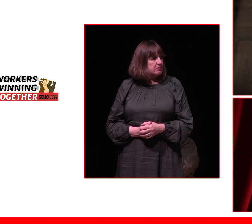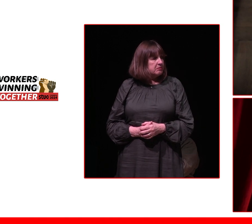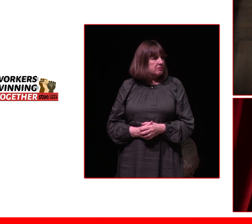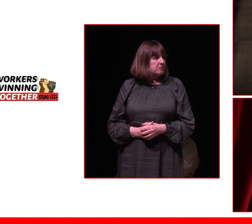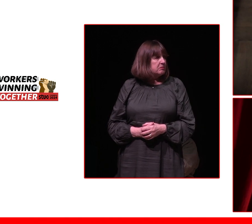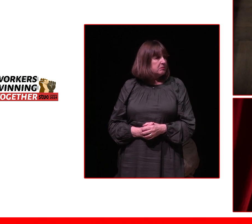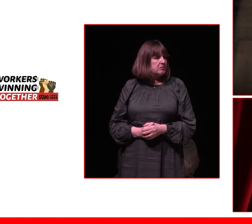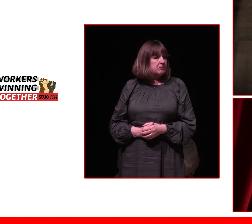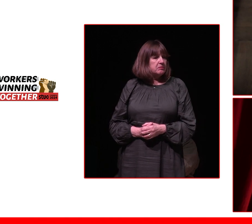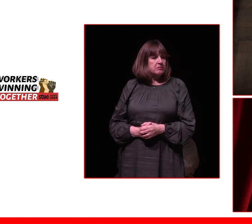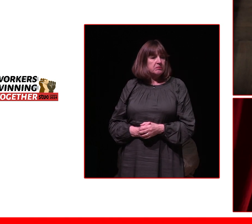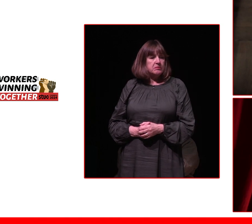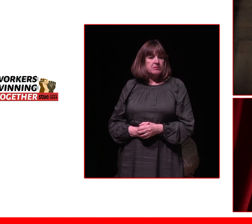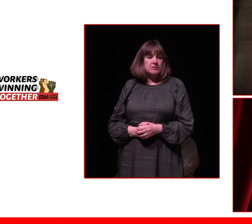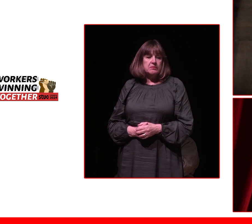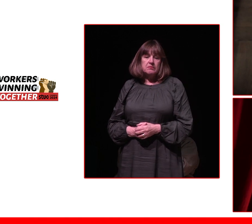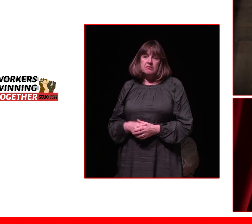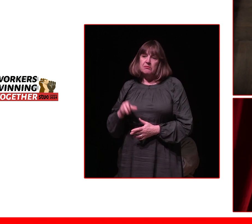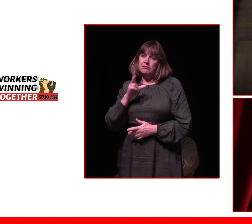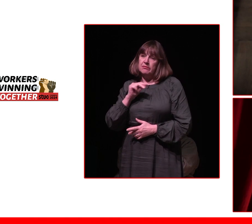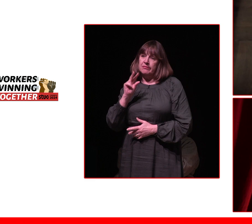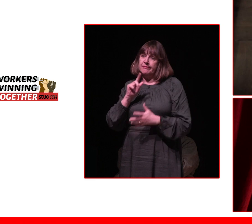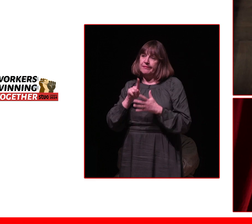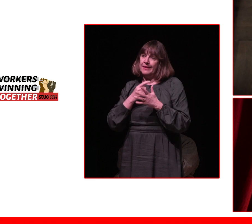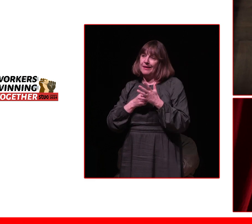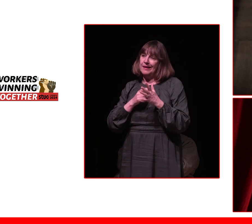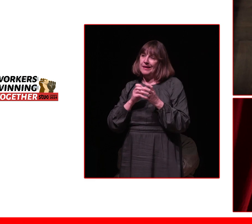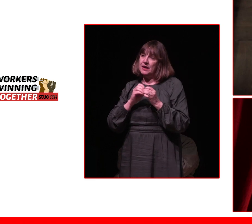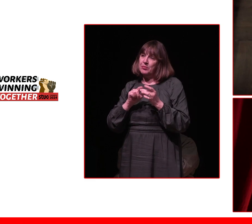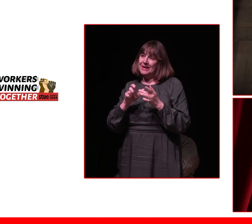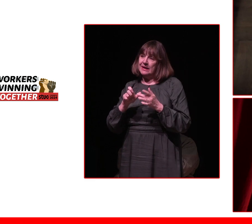40,000 شهيد من قطاع غزة،